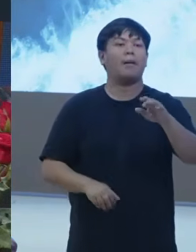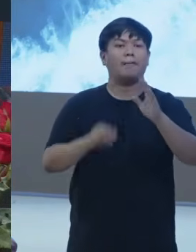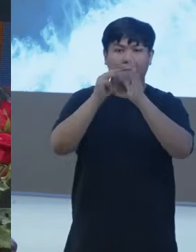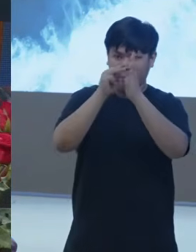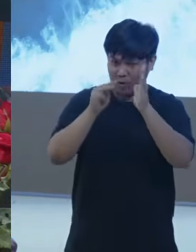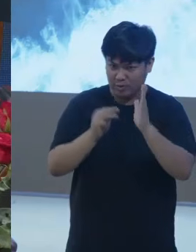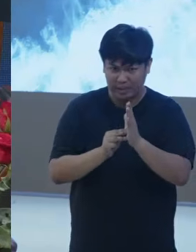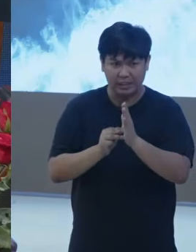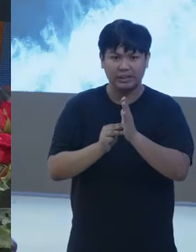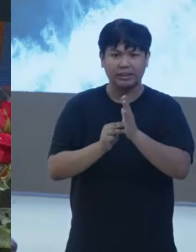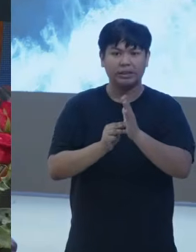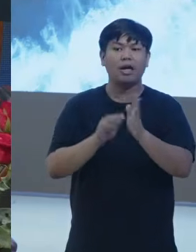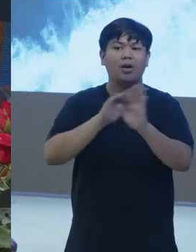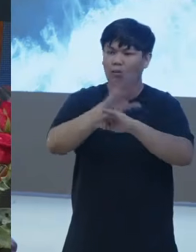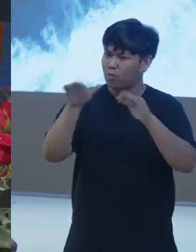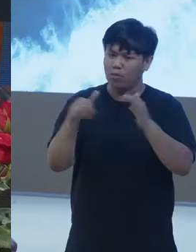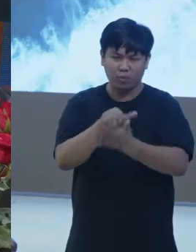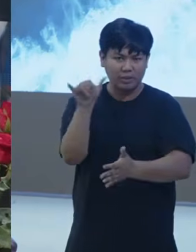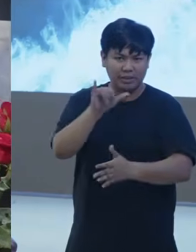hindi maganda.